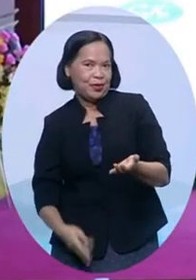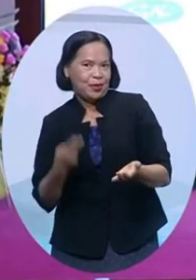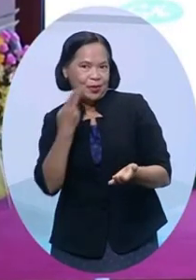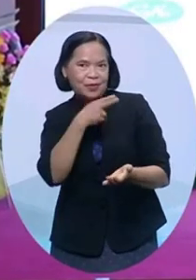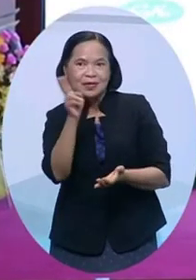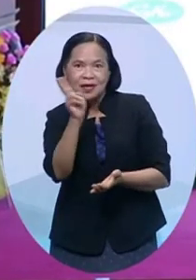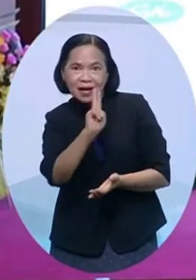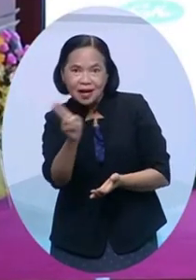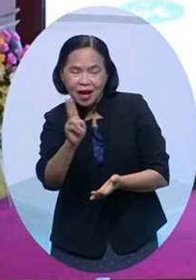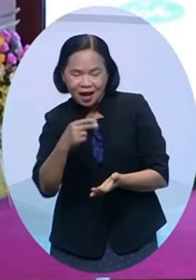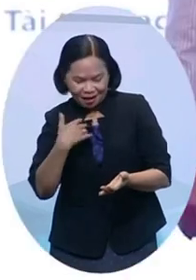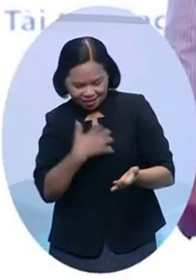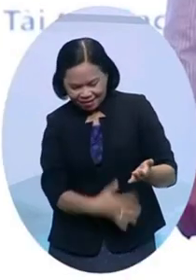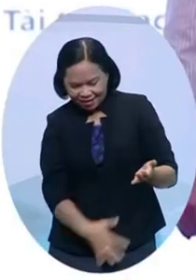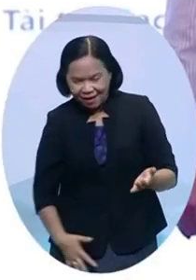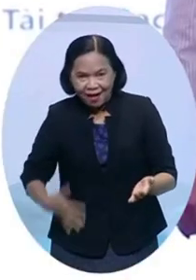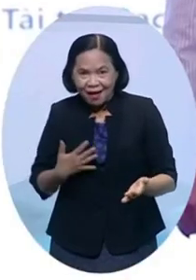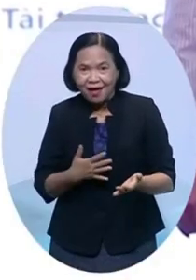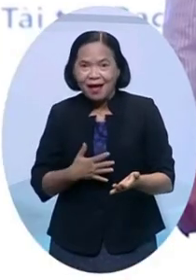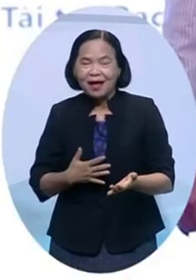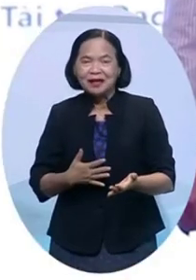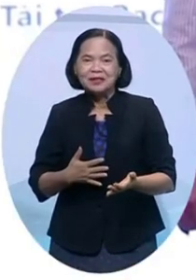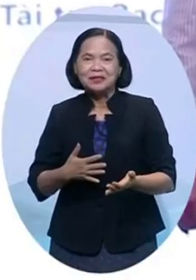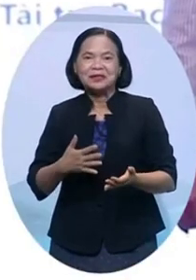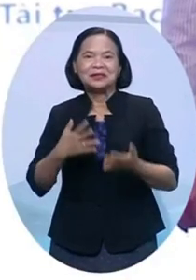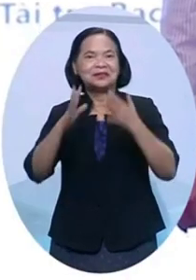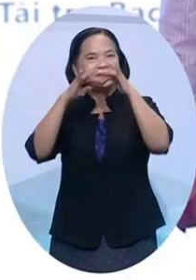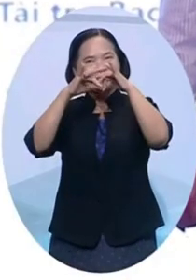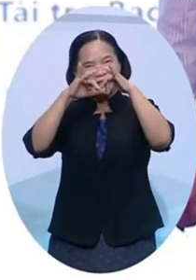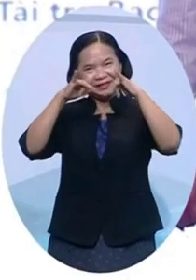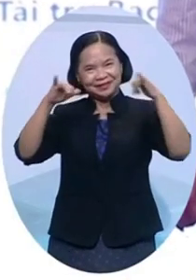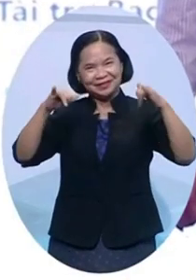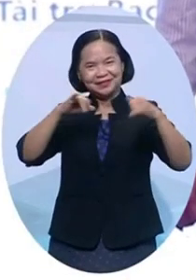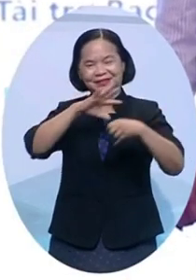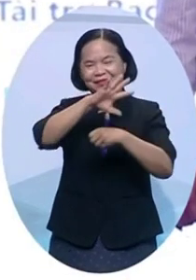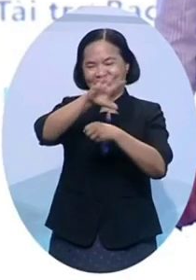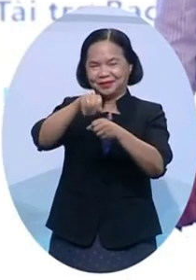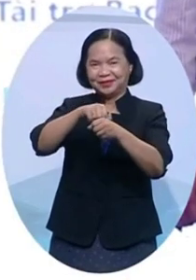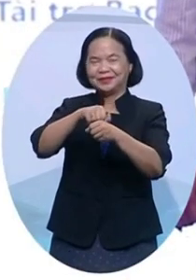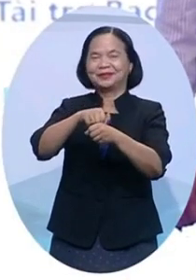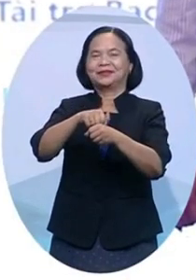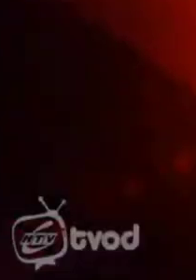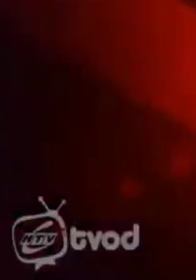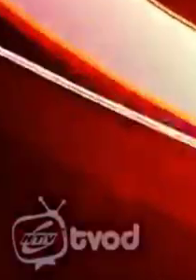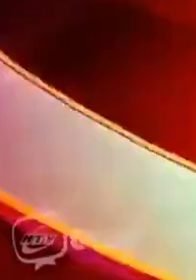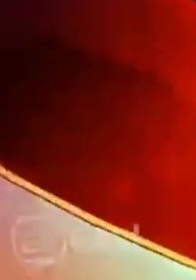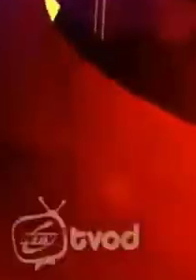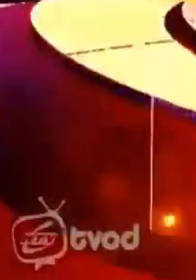tour detox thanh lọc cơ thể, lưu giữ thanh xuân, tour dành cho người lớn tuổi khi tôi 50.